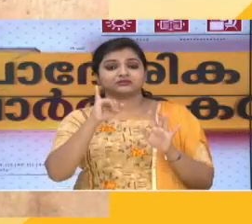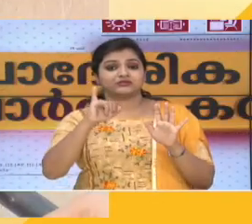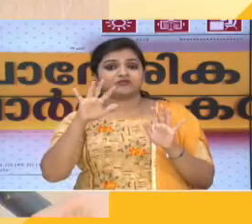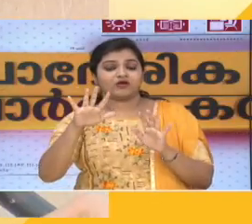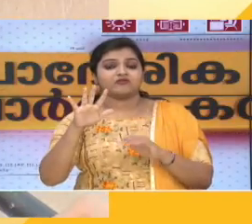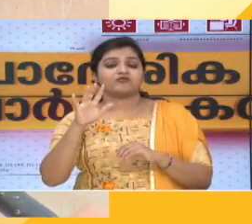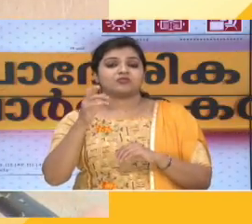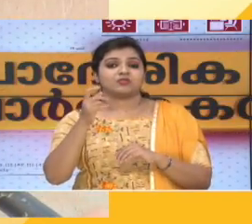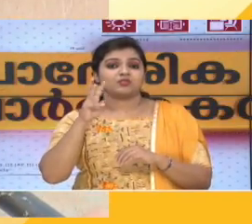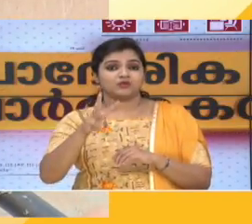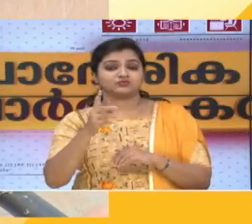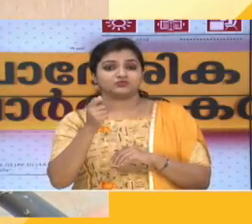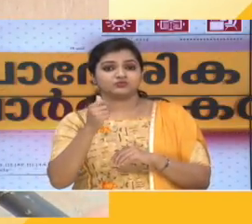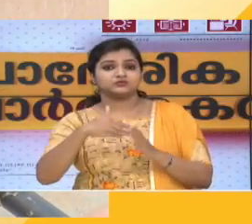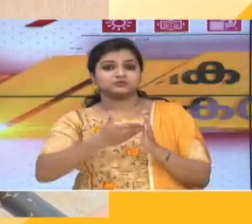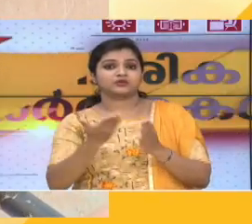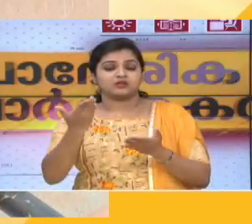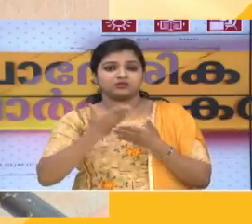നിൽക്കുകയാണ്.